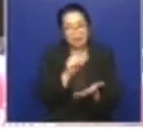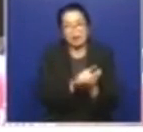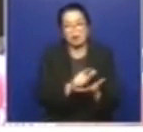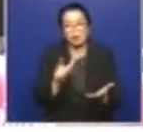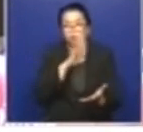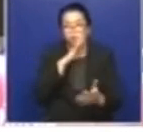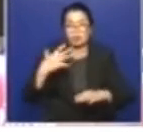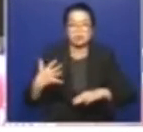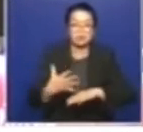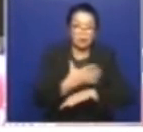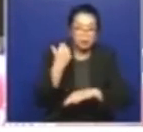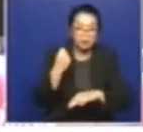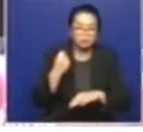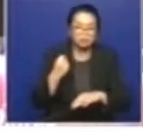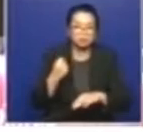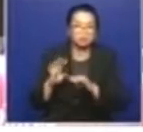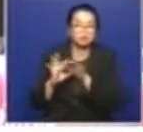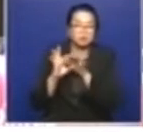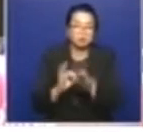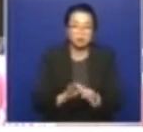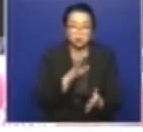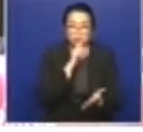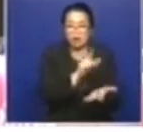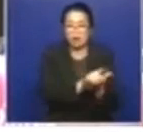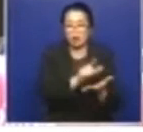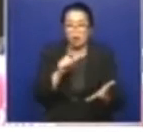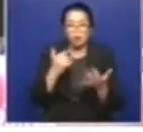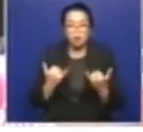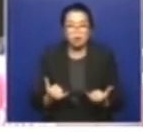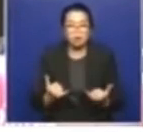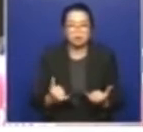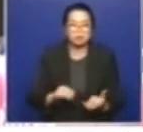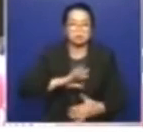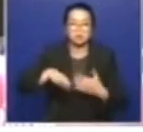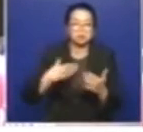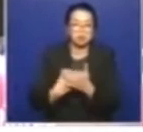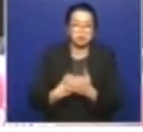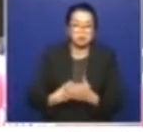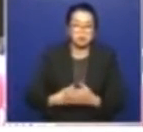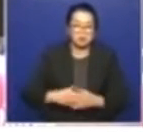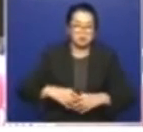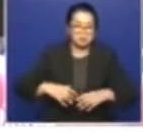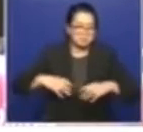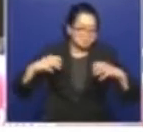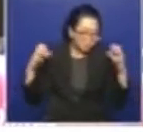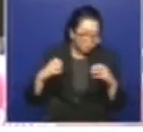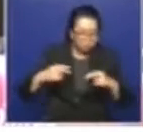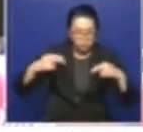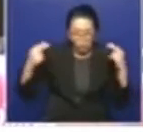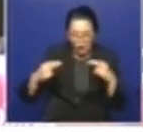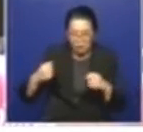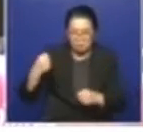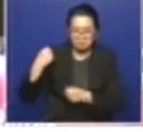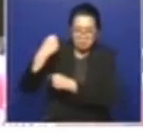ยท่านลาออกปั๊บวันนี้ผมเชื่อว่าชนวนซึ่งกำลังจะรุนแรงขึ้นในบ้านในเมืองเนี่ยอ่อนล